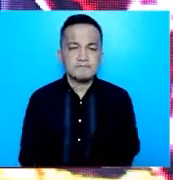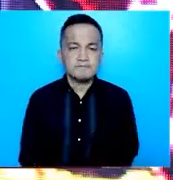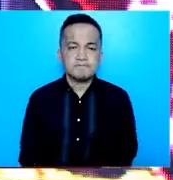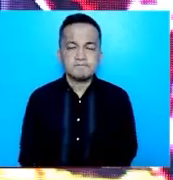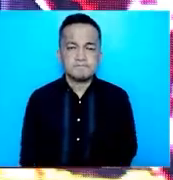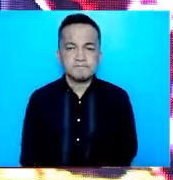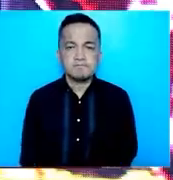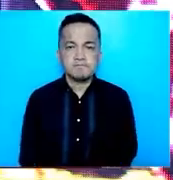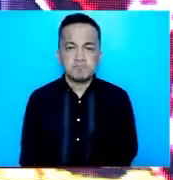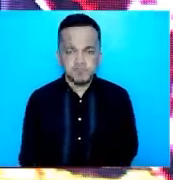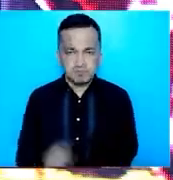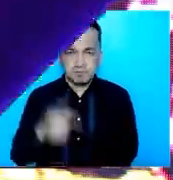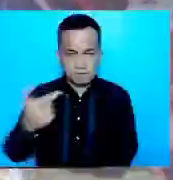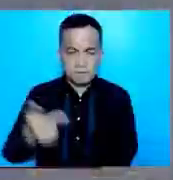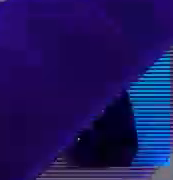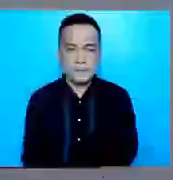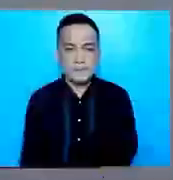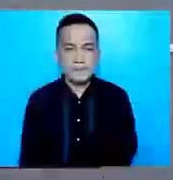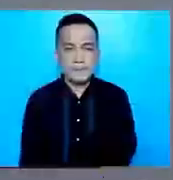yan, Camille Samonte.